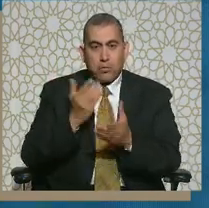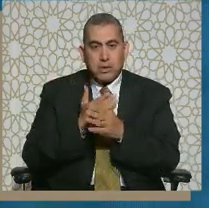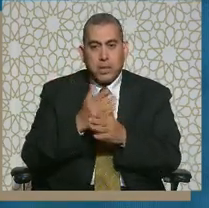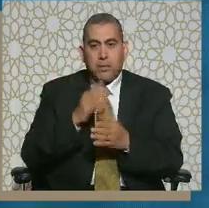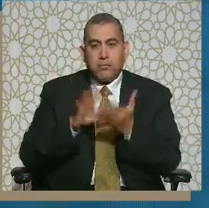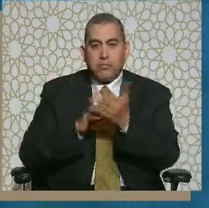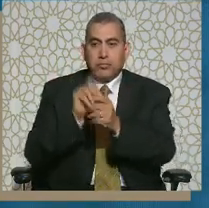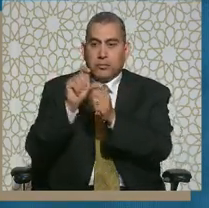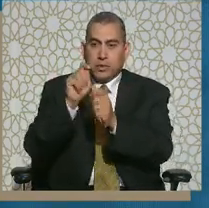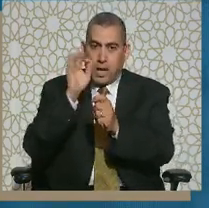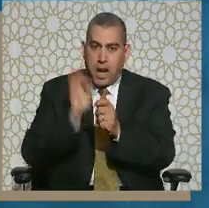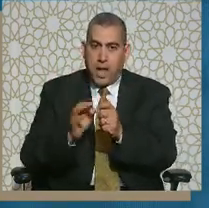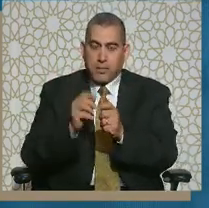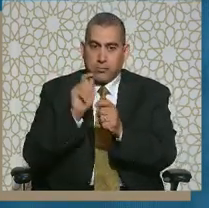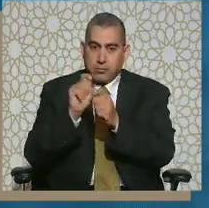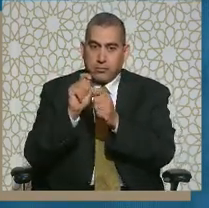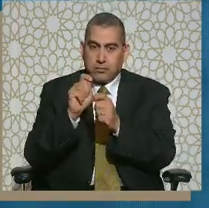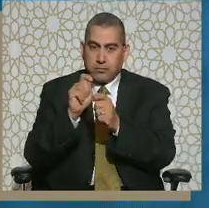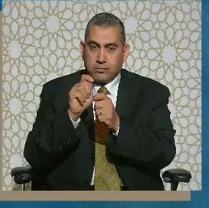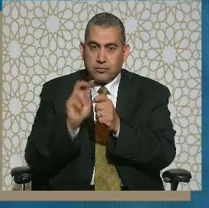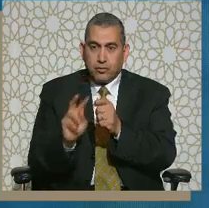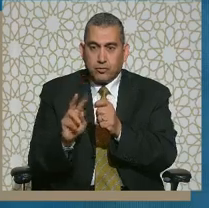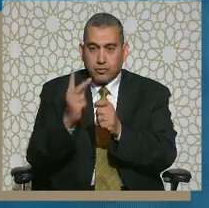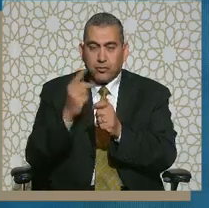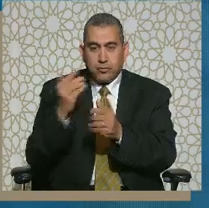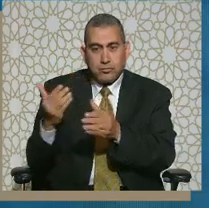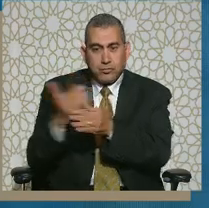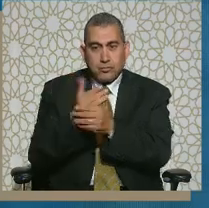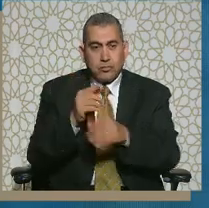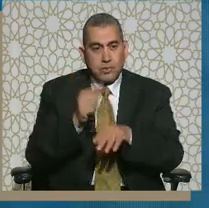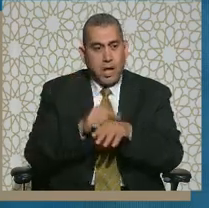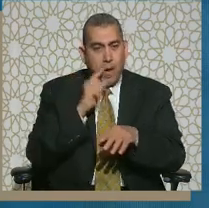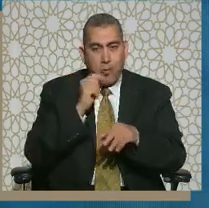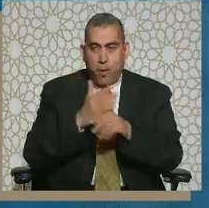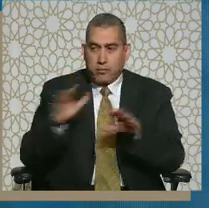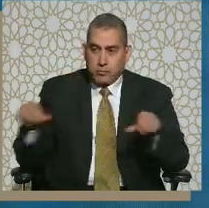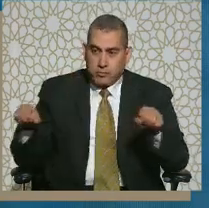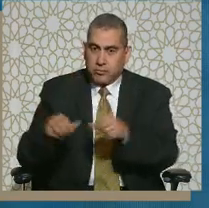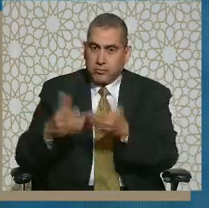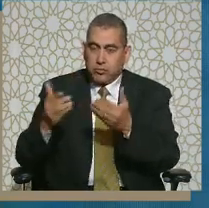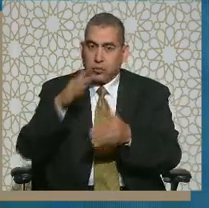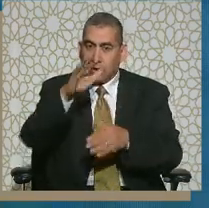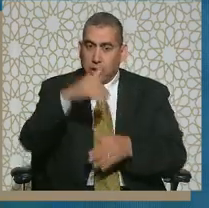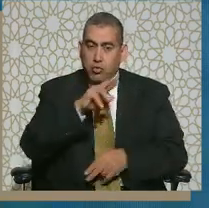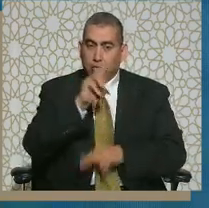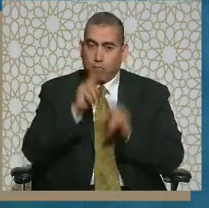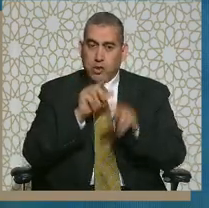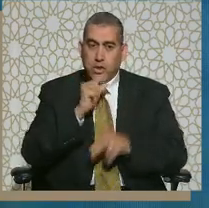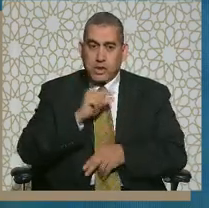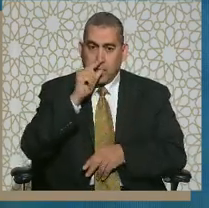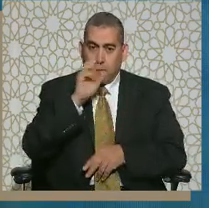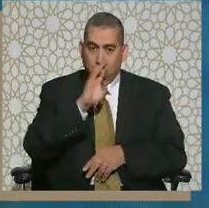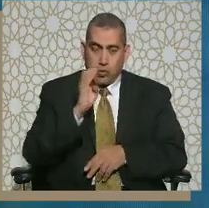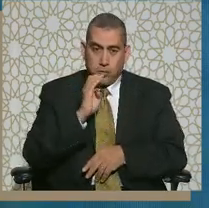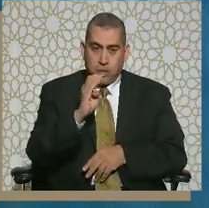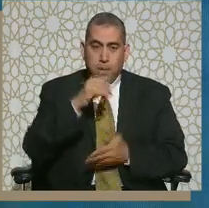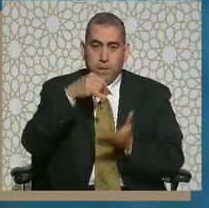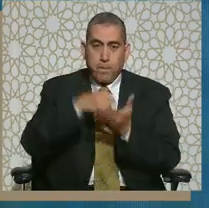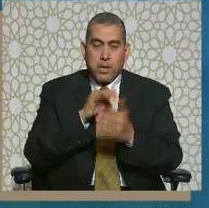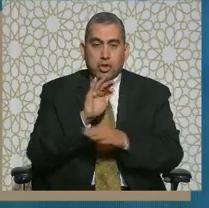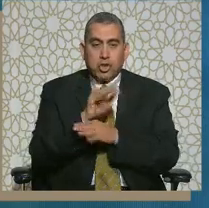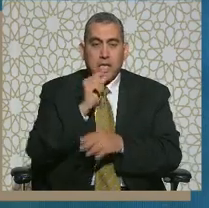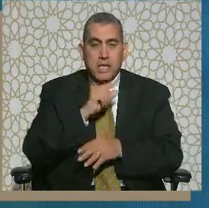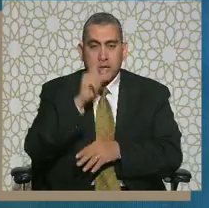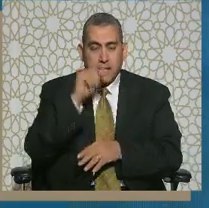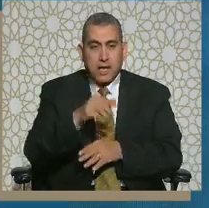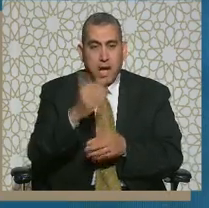وتغيره ولازم يكون في يتدخل وسائط واهلا فيك واهلا بكم في دار الافتاء المصريه في مركز الارشاد الزواجي